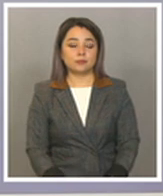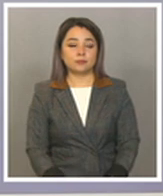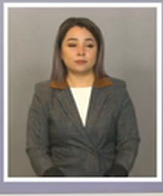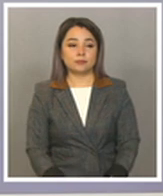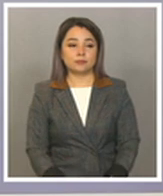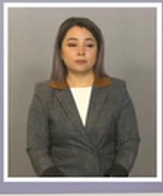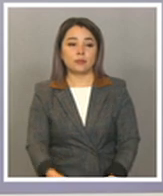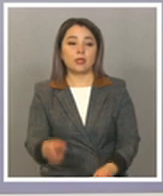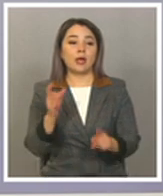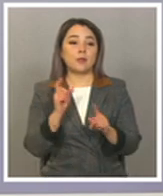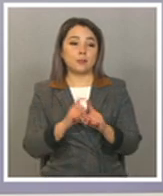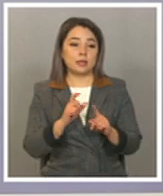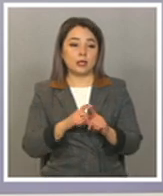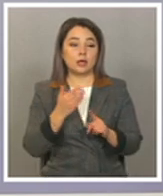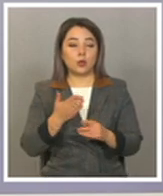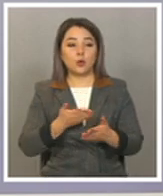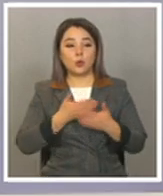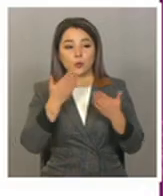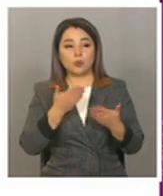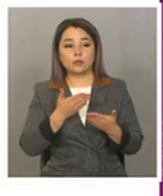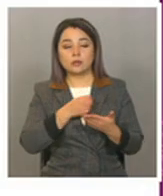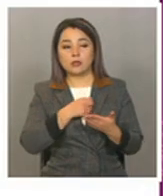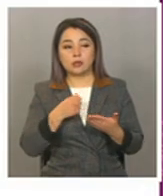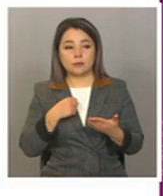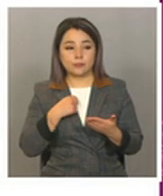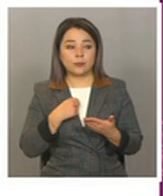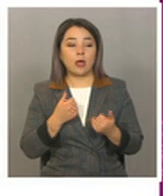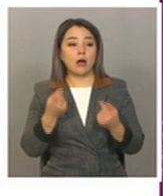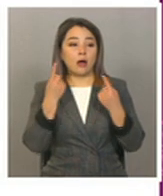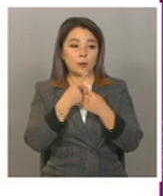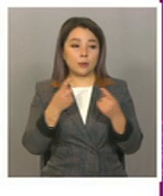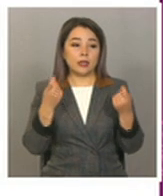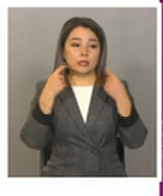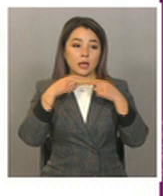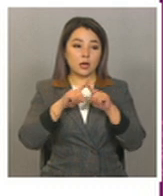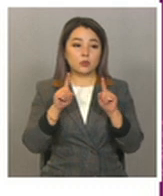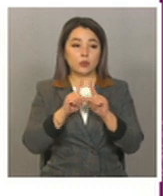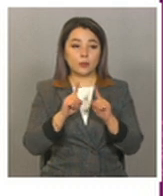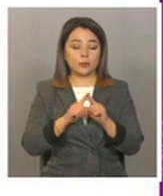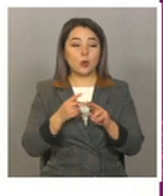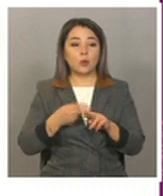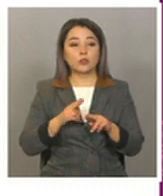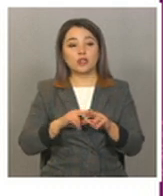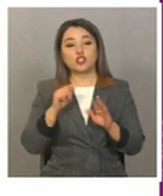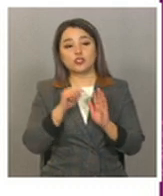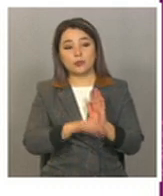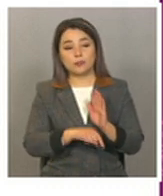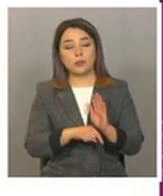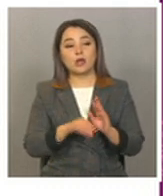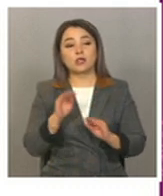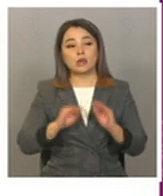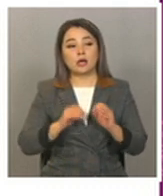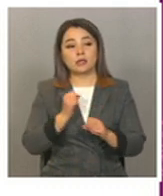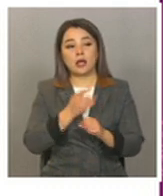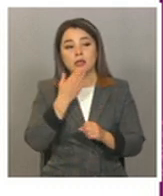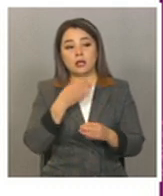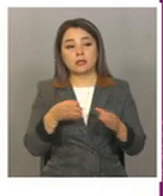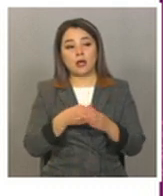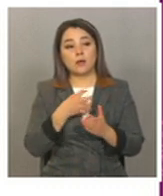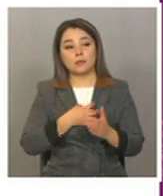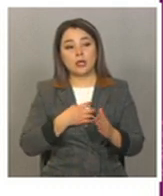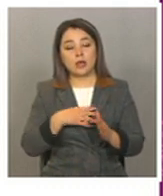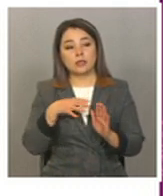алайық. Мәтінді түсініп оқыңыз. Ақпараттық технологияларды, соның ішінде жасанды интеллектіге